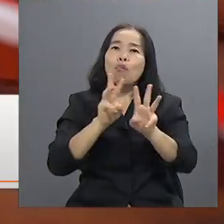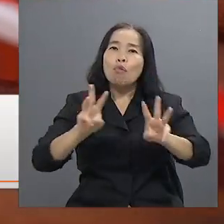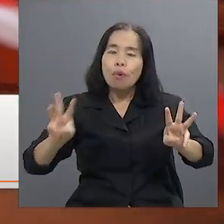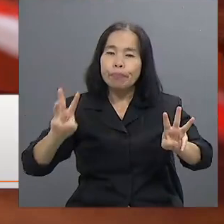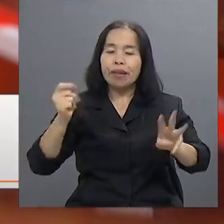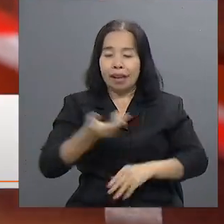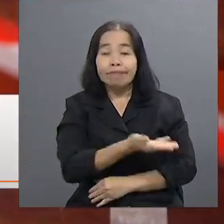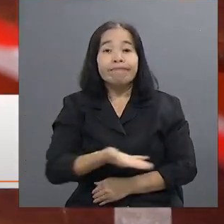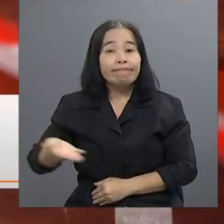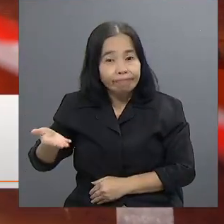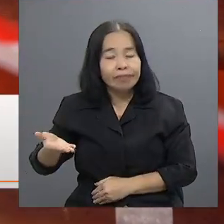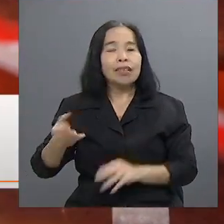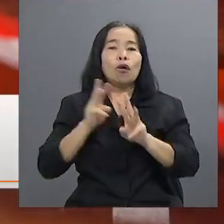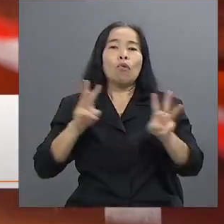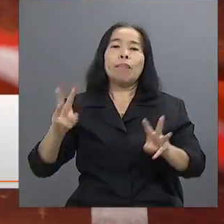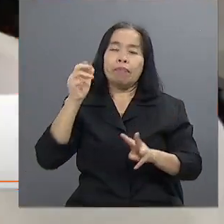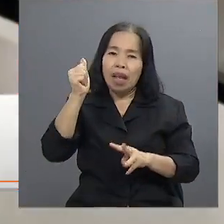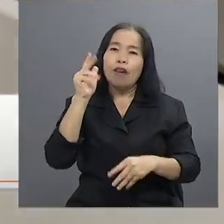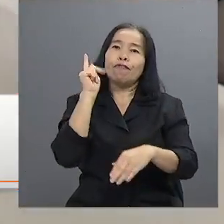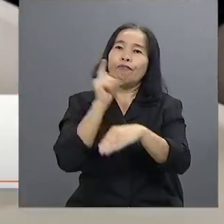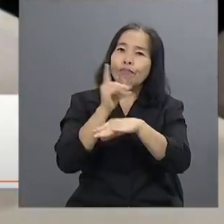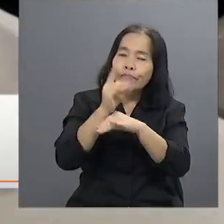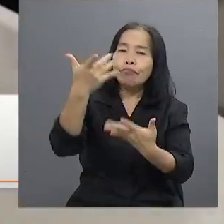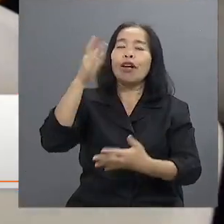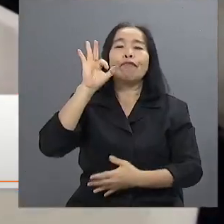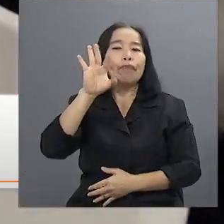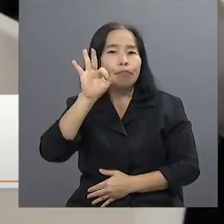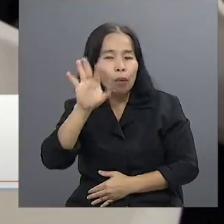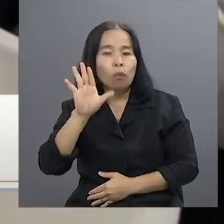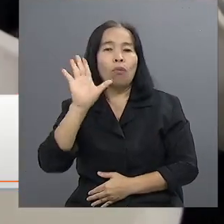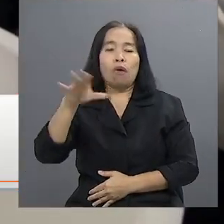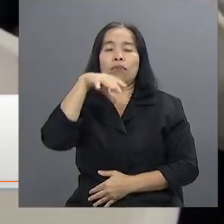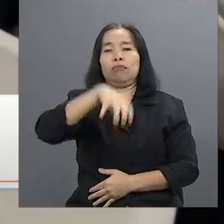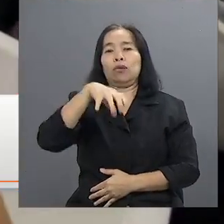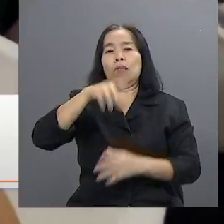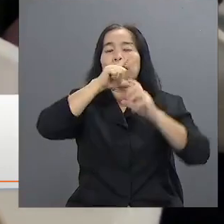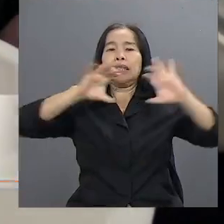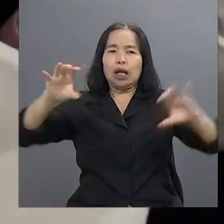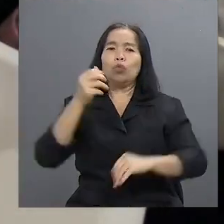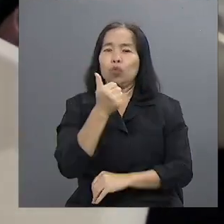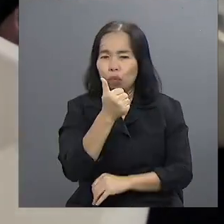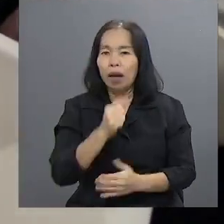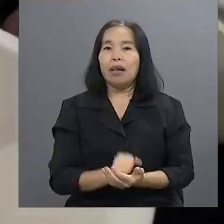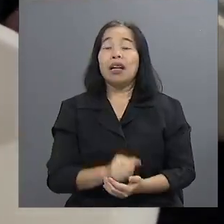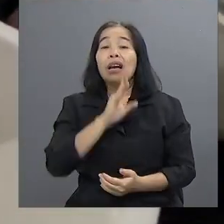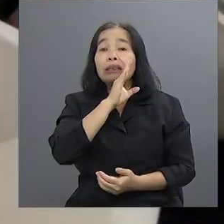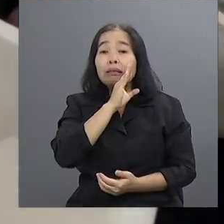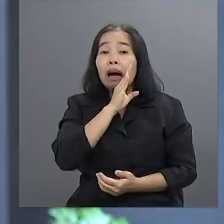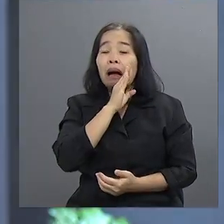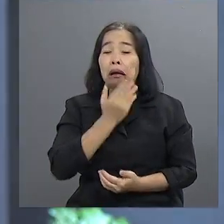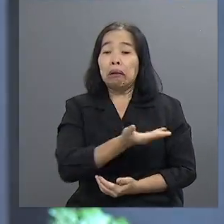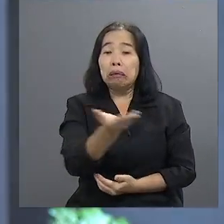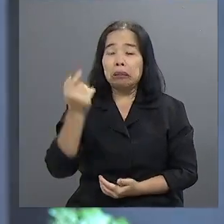ddc.moph.go.th หรือว่าที่ Facebookกรมควบคุมโรคกระทรวงสาธารณสุขนะคร ับ ดังนั้นนะครับคุณผู้ชมไปเจอข่าวไหนที่รู้สึกว่าเอ๊ะชัว